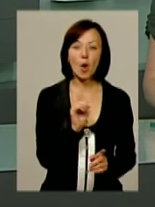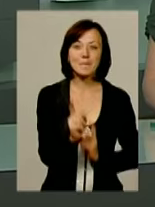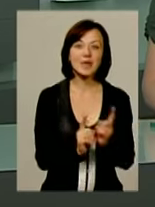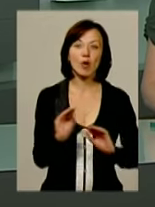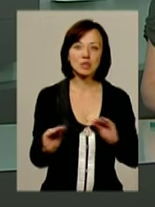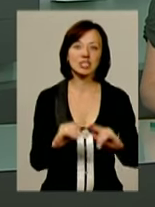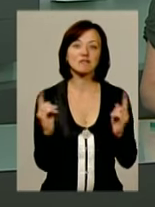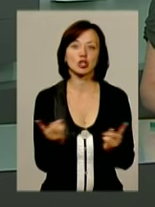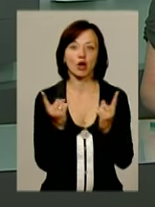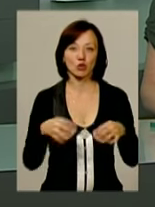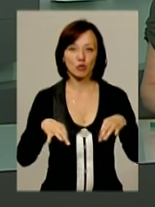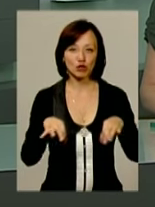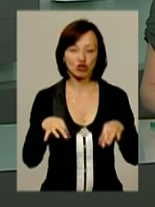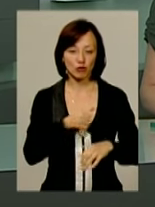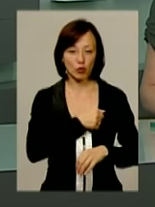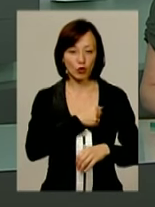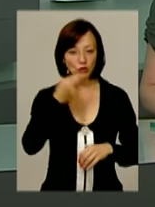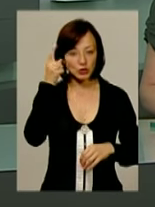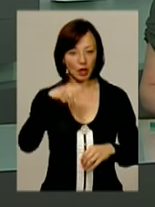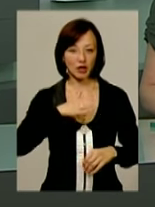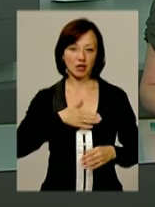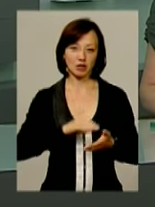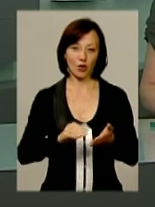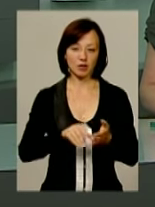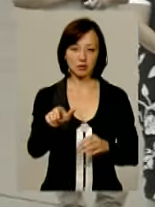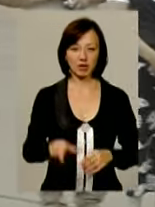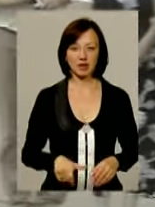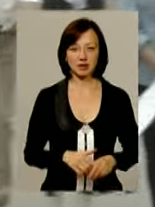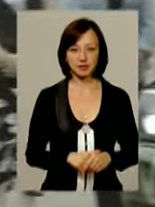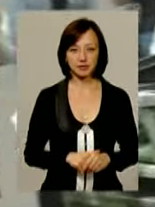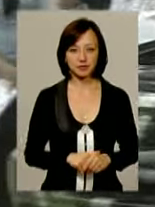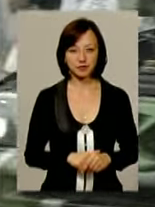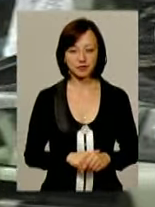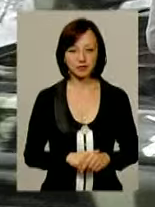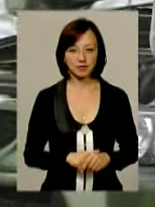переоснащення звичайної машини в бойову знає наша кореспондентка.